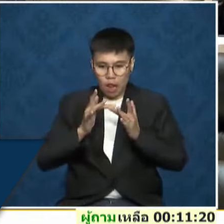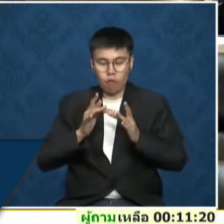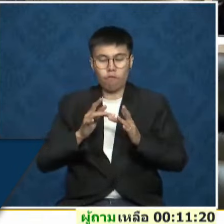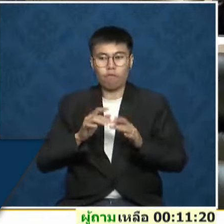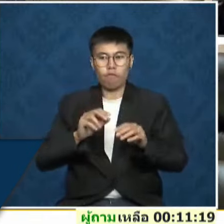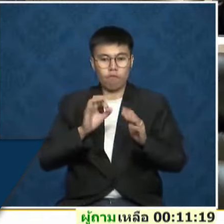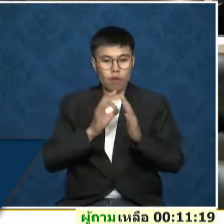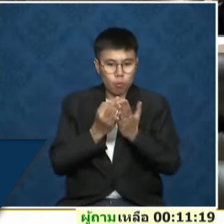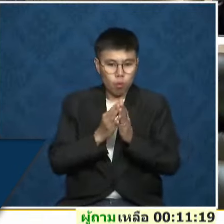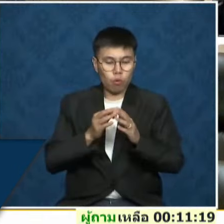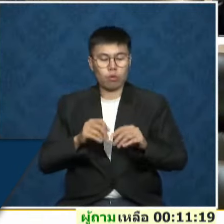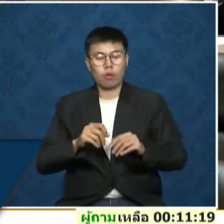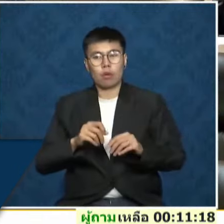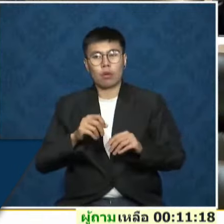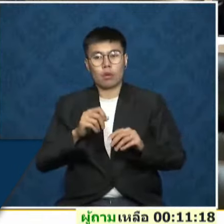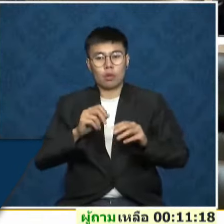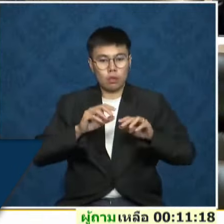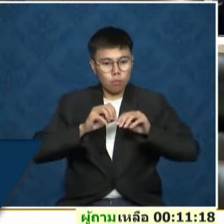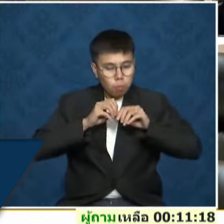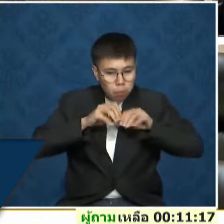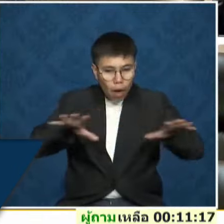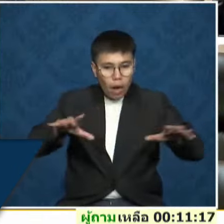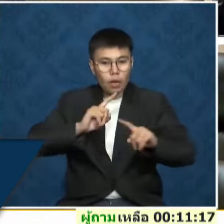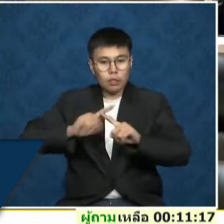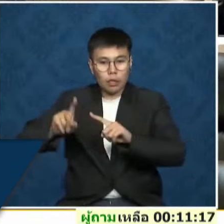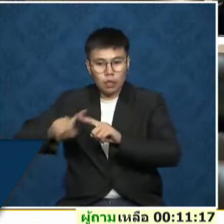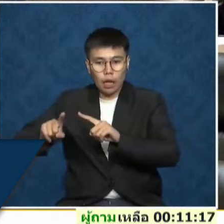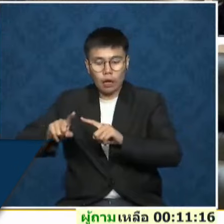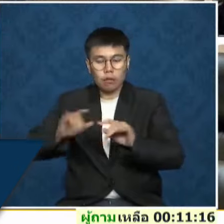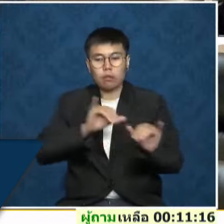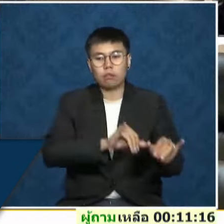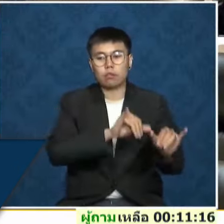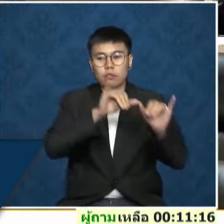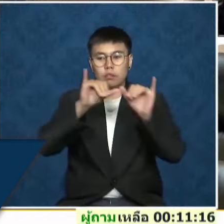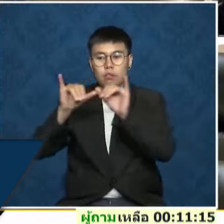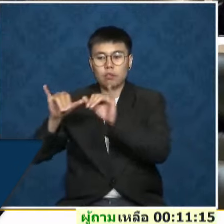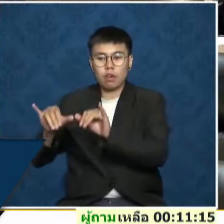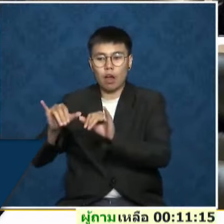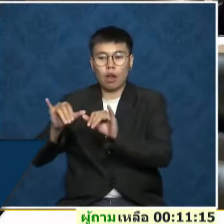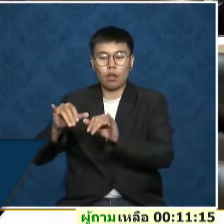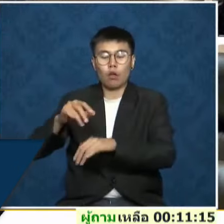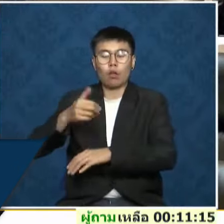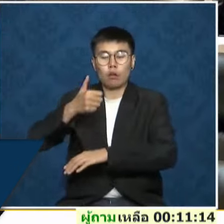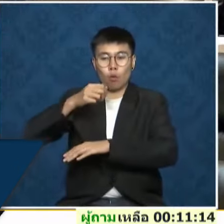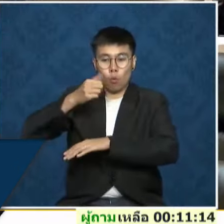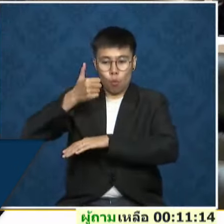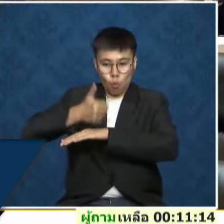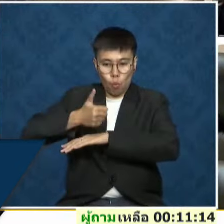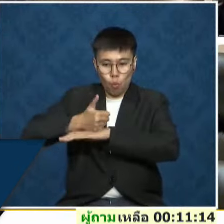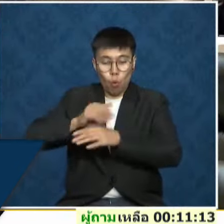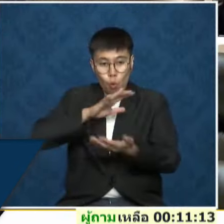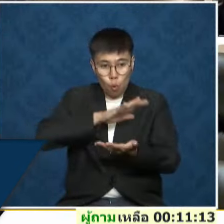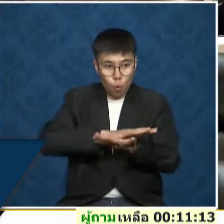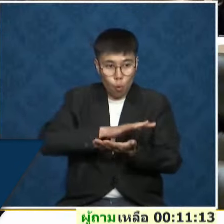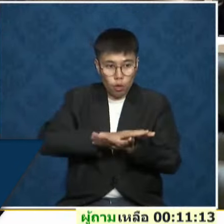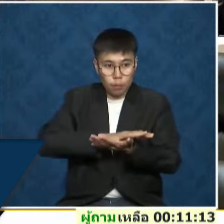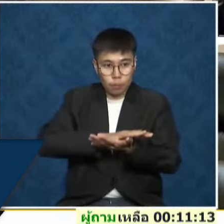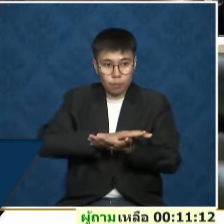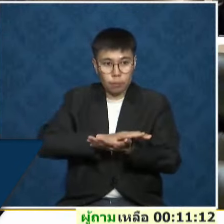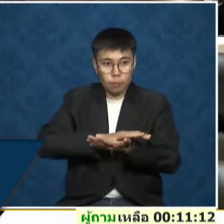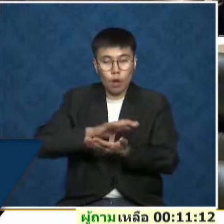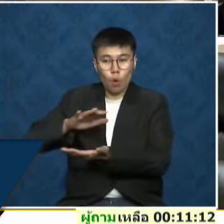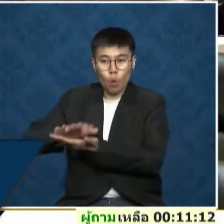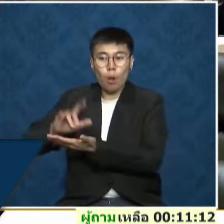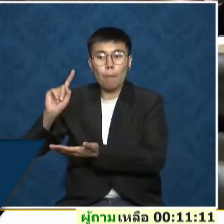ย้ายผอ.ออกนอกพื้นที่เป็นการชั่วคราวแต่ด้วยความเคารพนะคะท่านประธานดิฉันอย